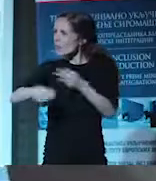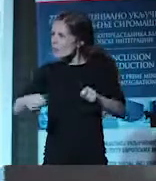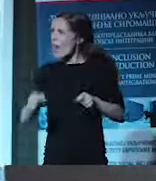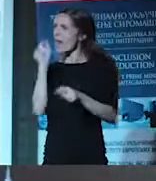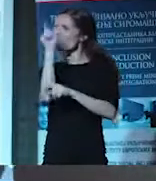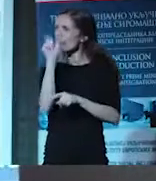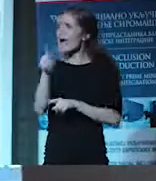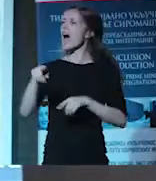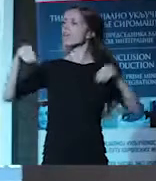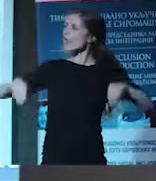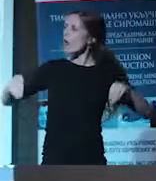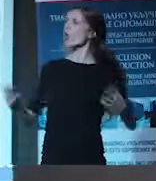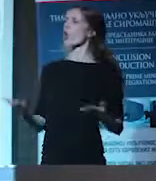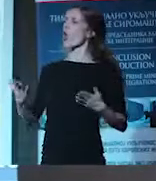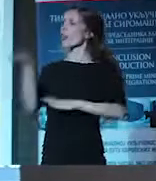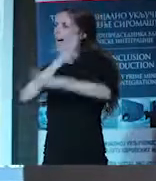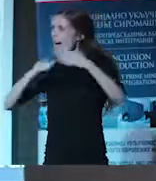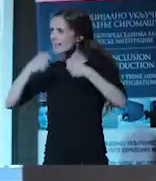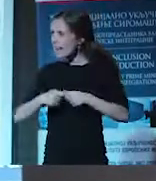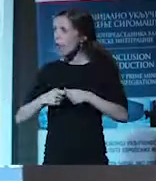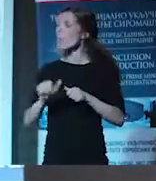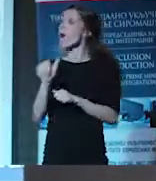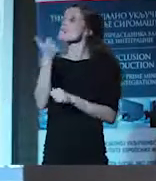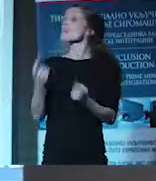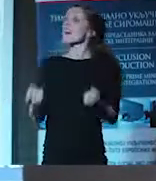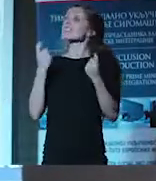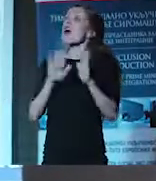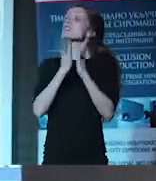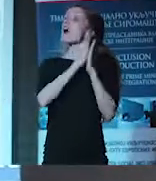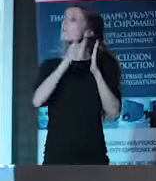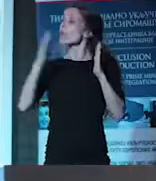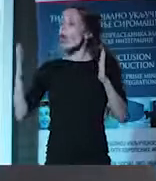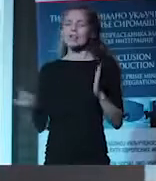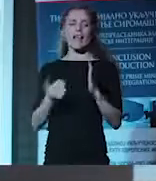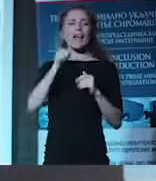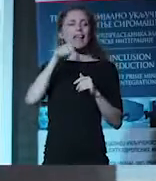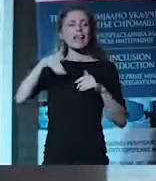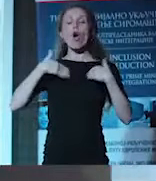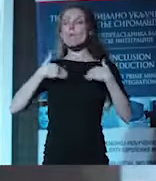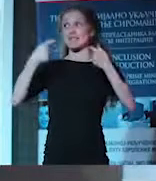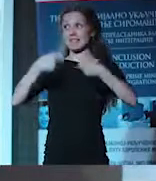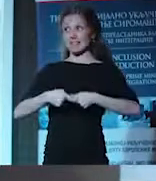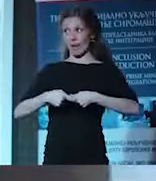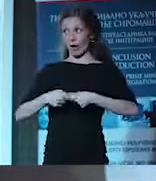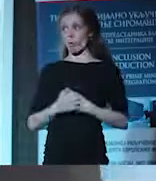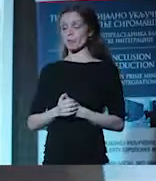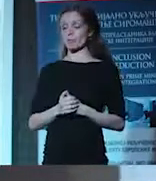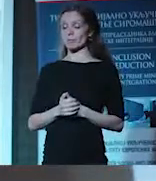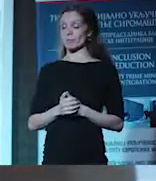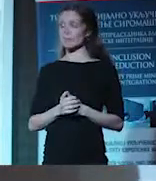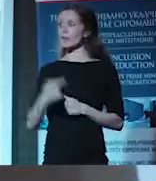sekciju, karate klub i drugo. Prvu seosku biblioteku, salu za projektovanje i naravno omladinski klub. S obzirom da